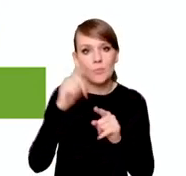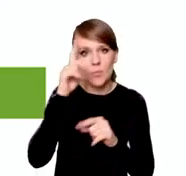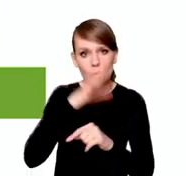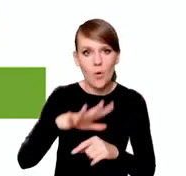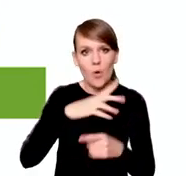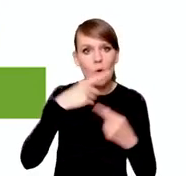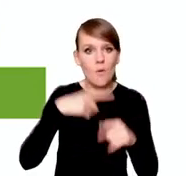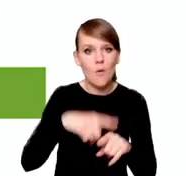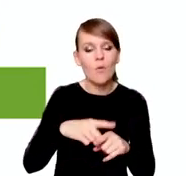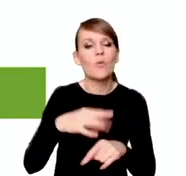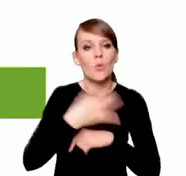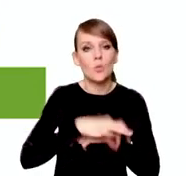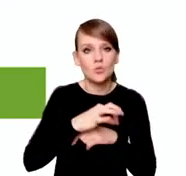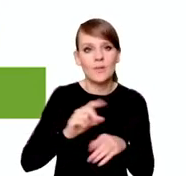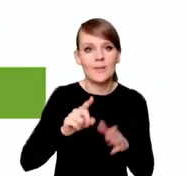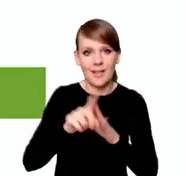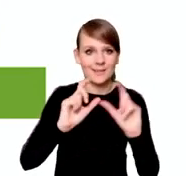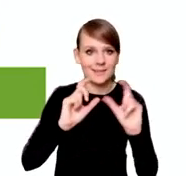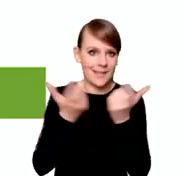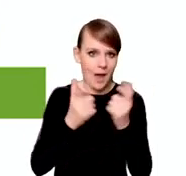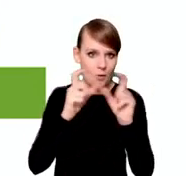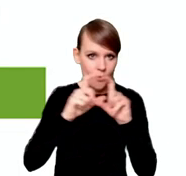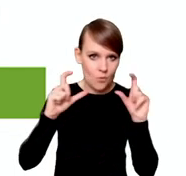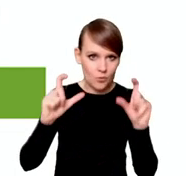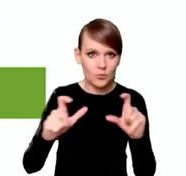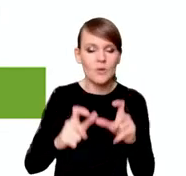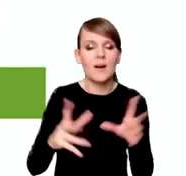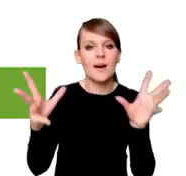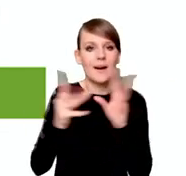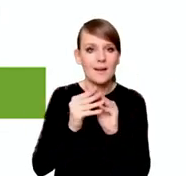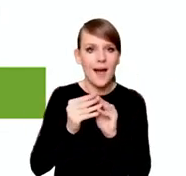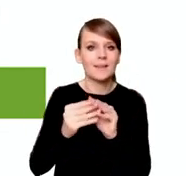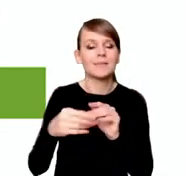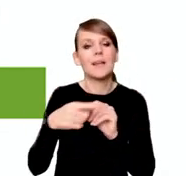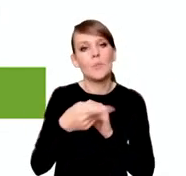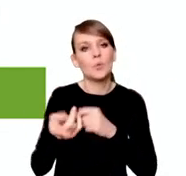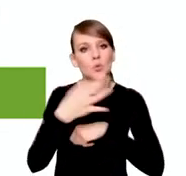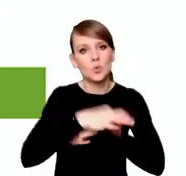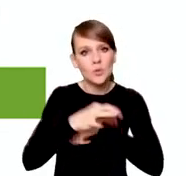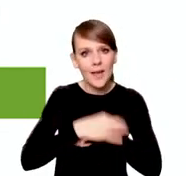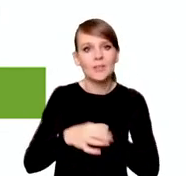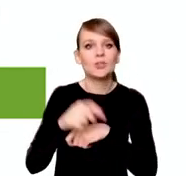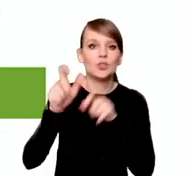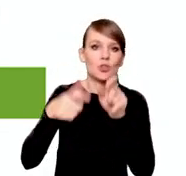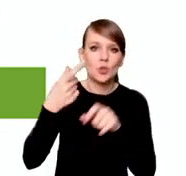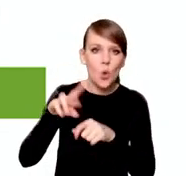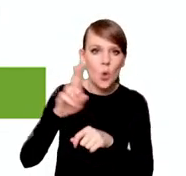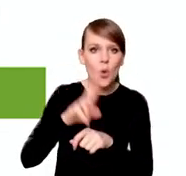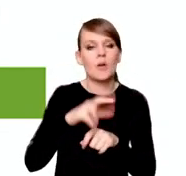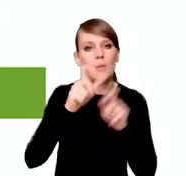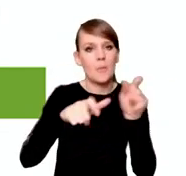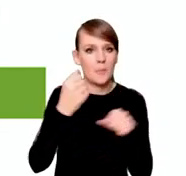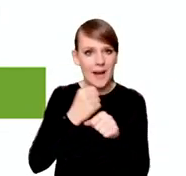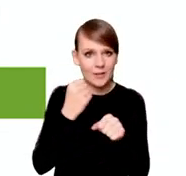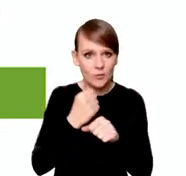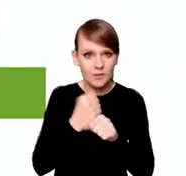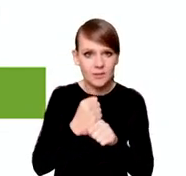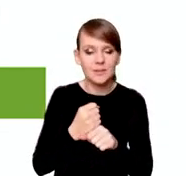dla całej uczelni przy współudziale studentów, doktorantów i pracowników. Są